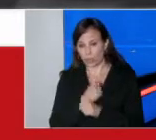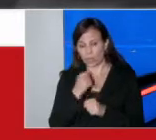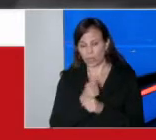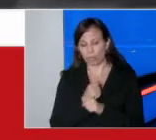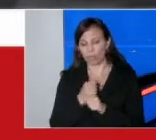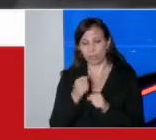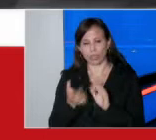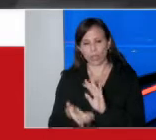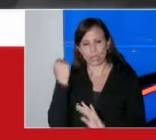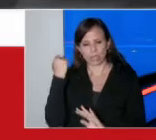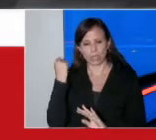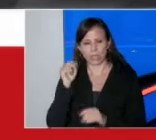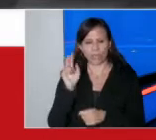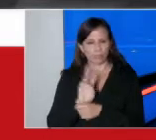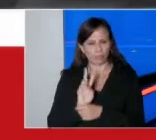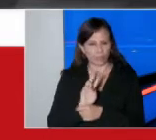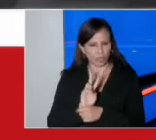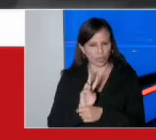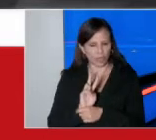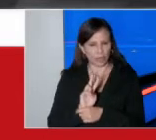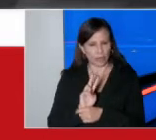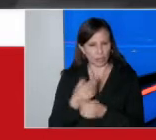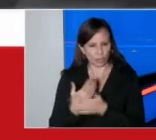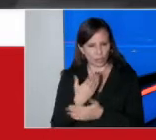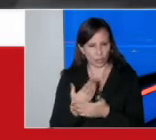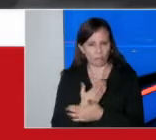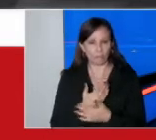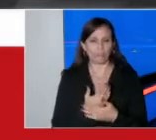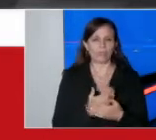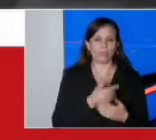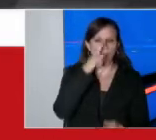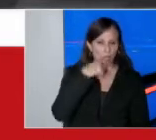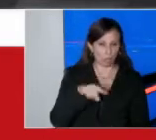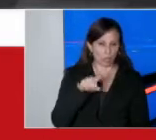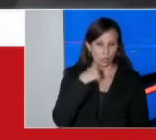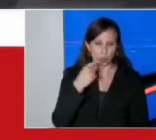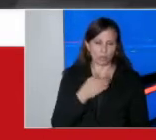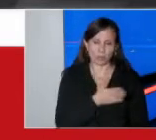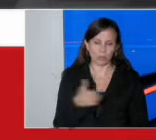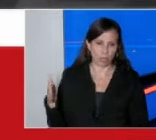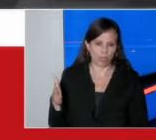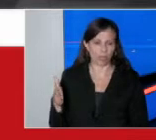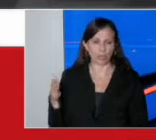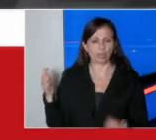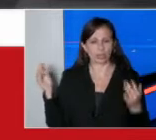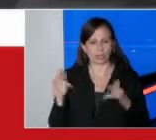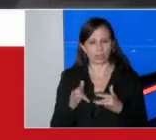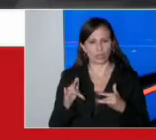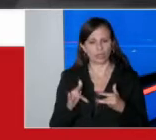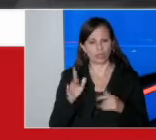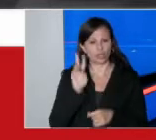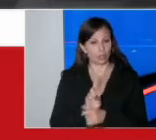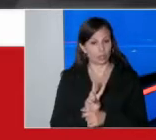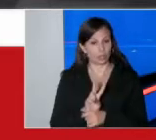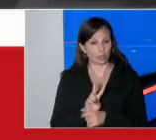ניוז ולהסיר דברי שנאה ברשת. רפובליקנים טוענים שהם יותר מדי מה שנקרא שמאלנים, והם יותר מדי נגד השמרנים,